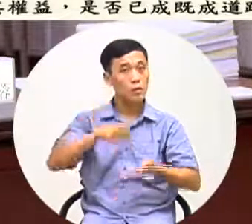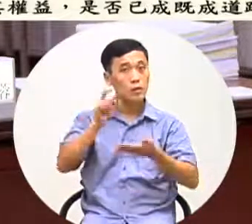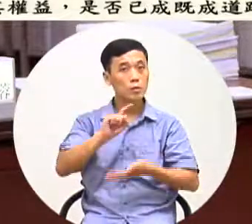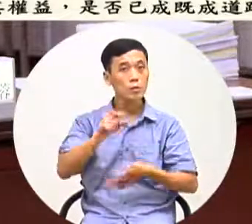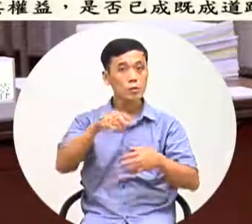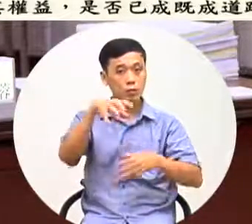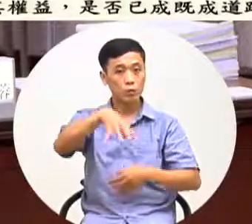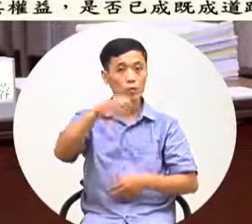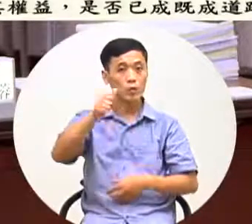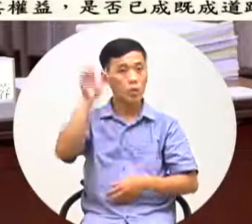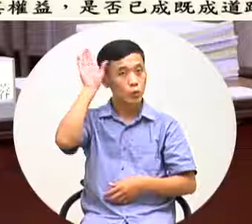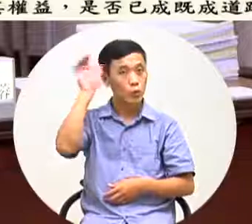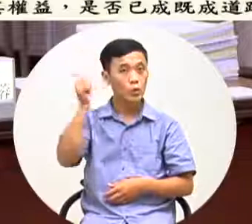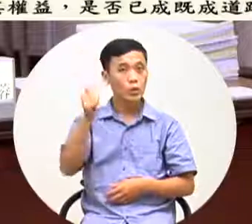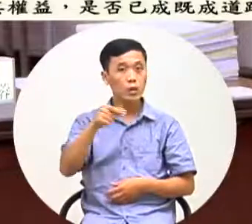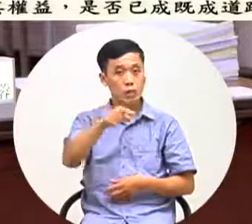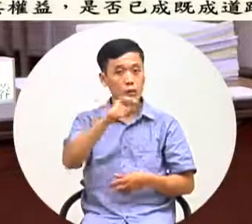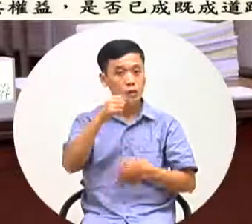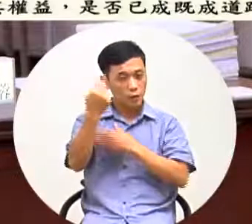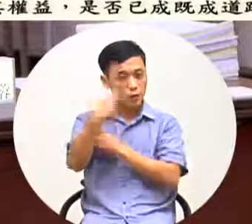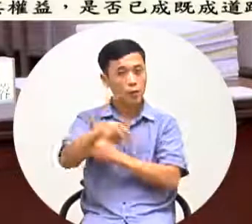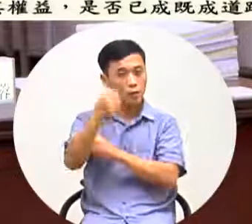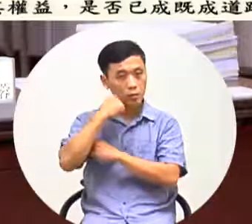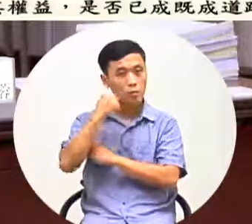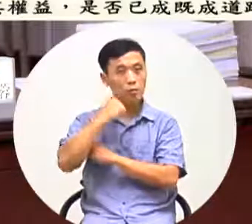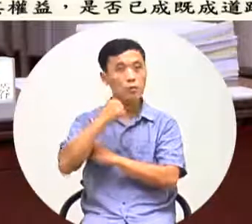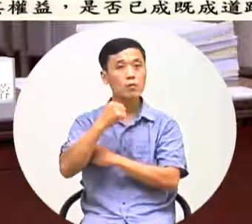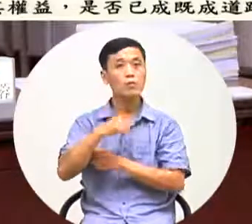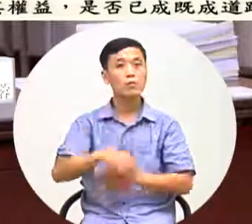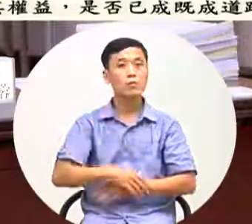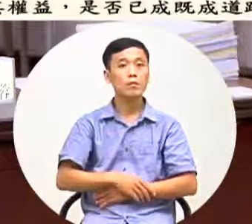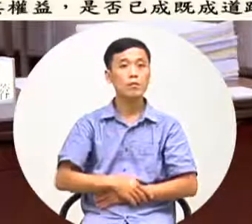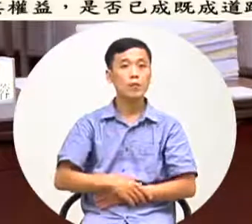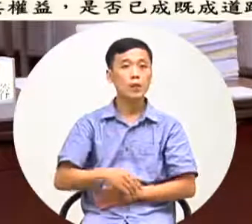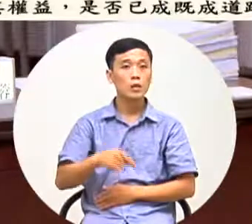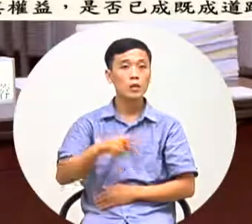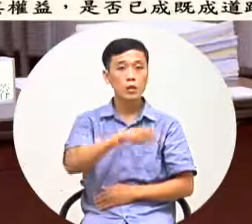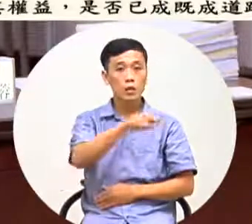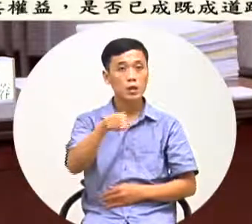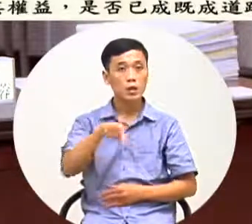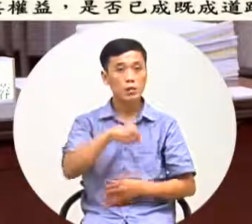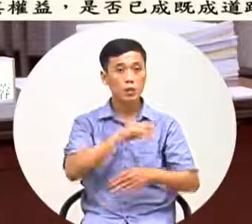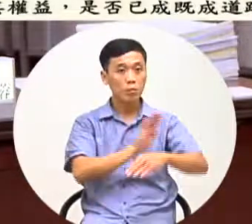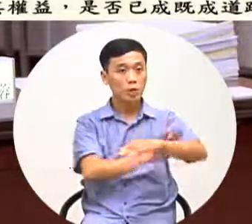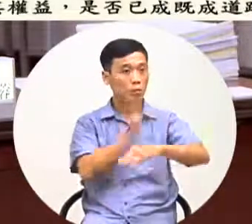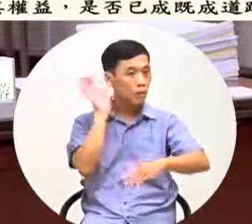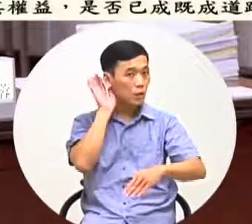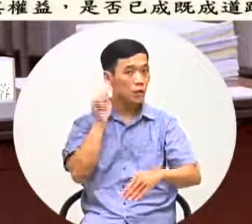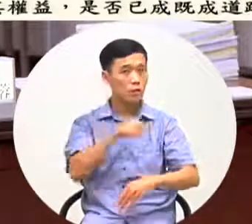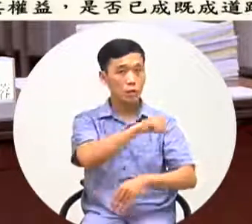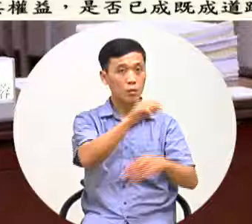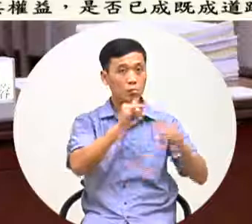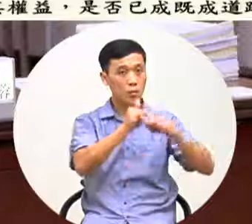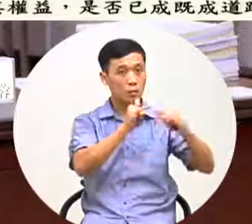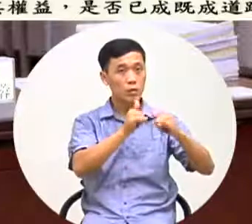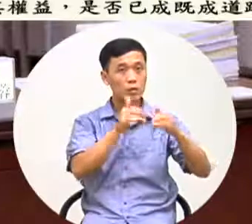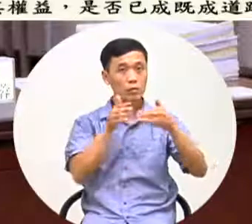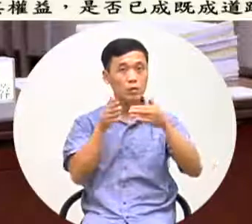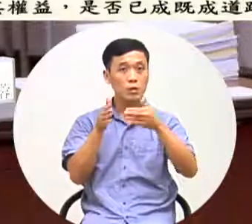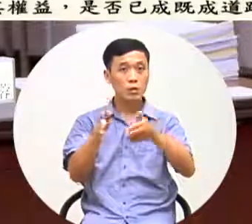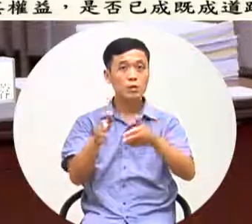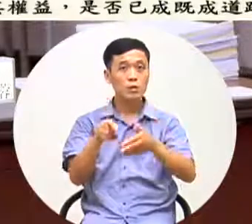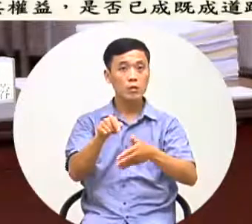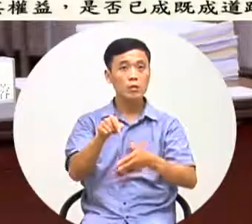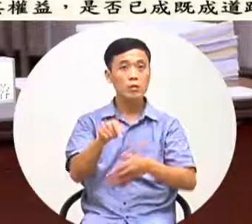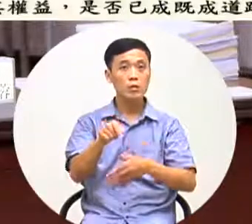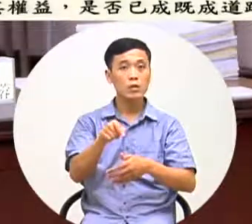哦，咱公伯，阮大家，因楼顶这旁边这民众，对不对？吼，对你期望很高啊，对不对？吼，啊，希望对不对？你